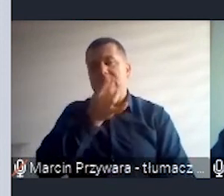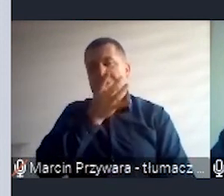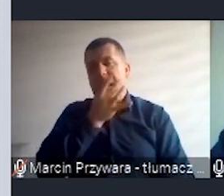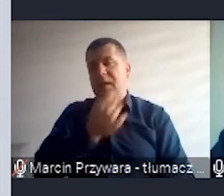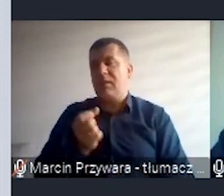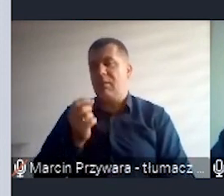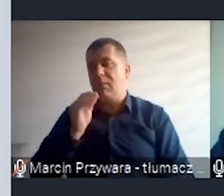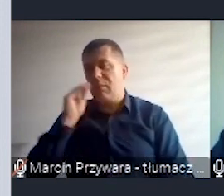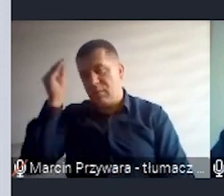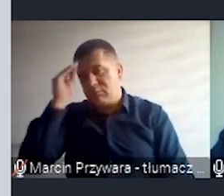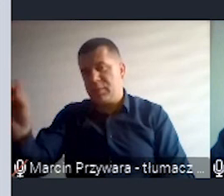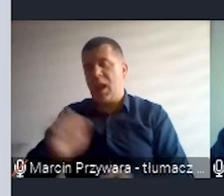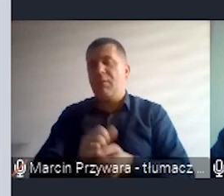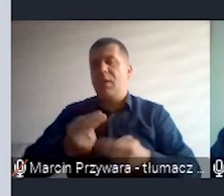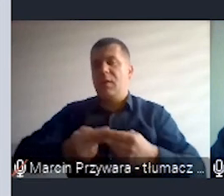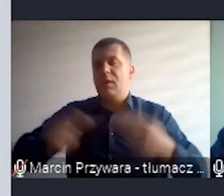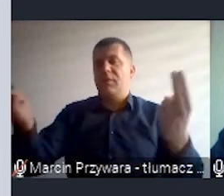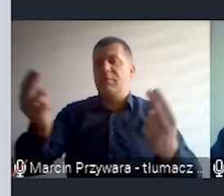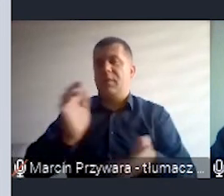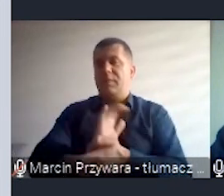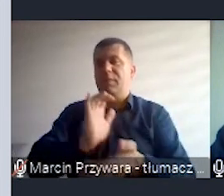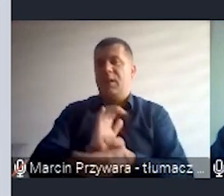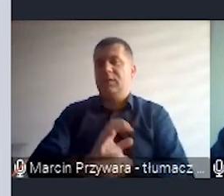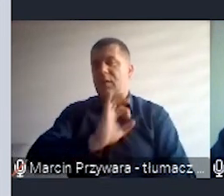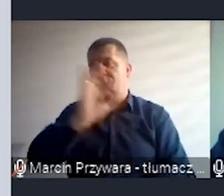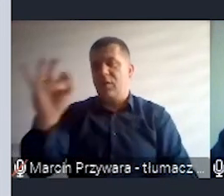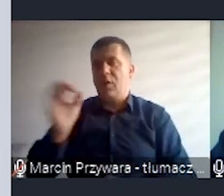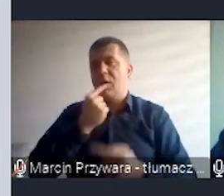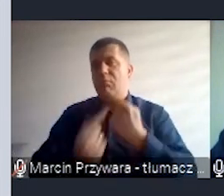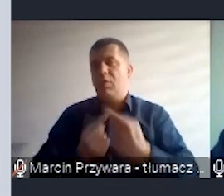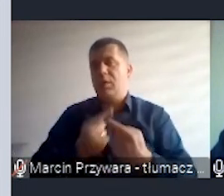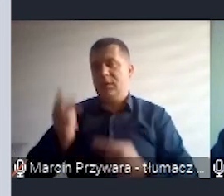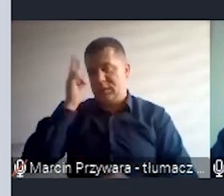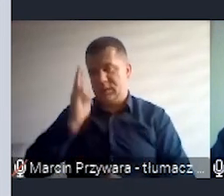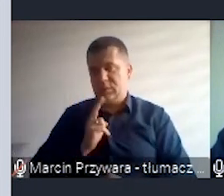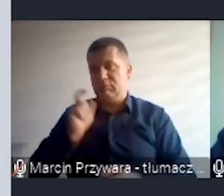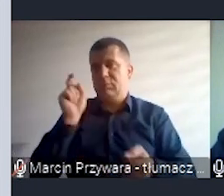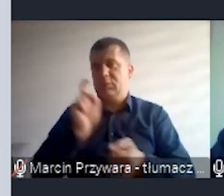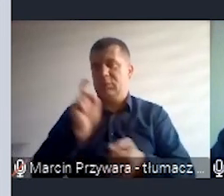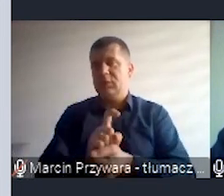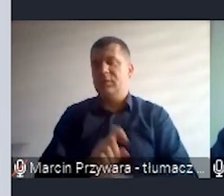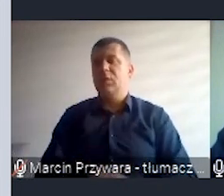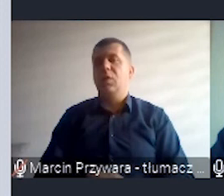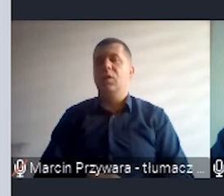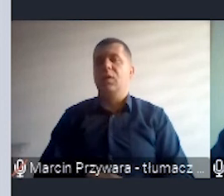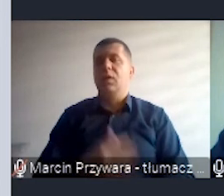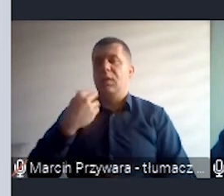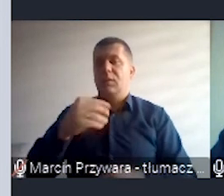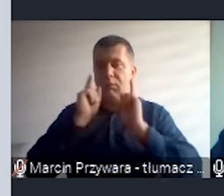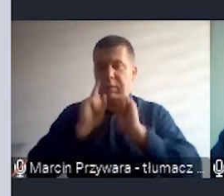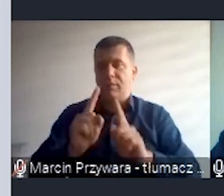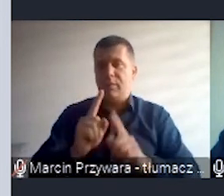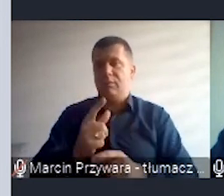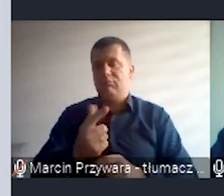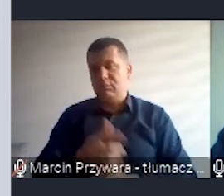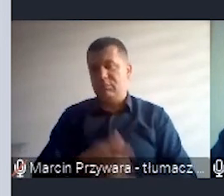być informacje prasowe. Wszystkie instytucje w swoich politykach przeciwko nieprawidłowościom i